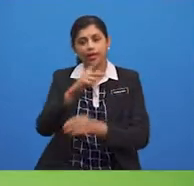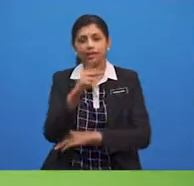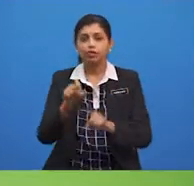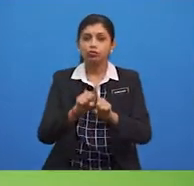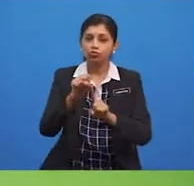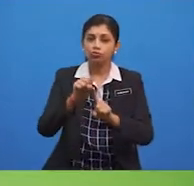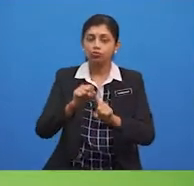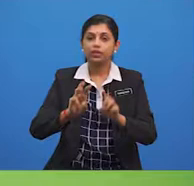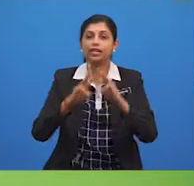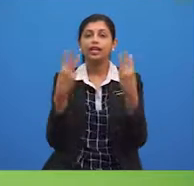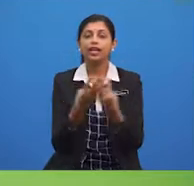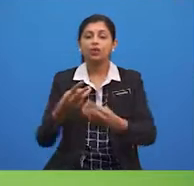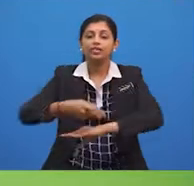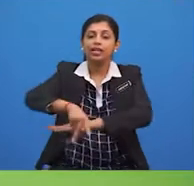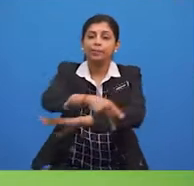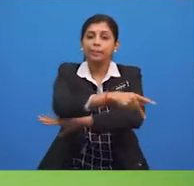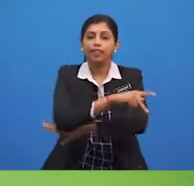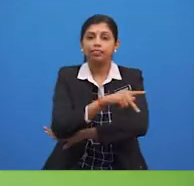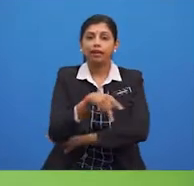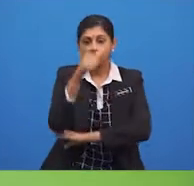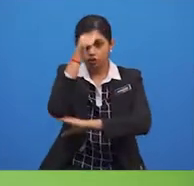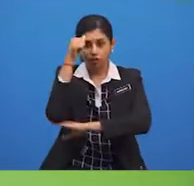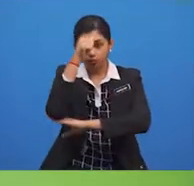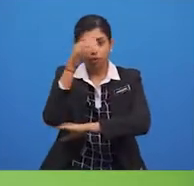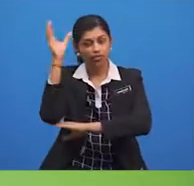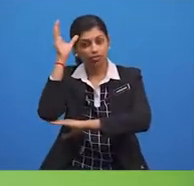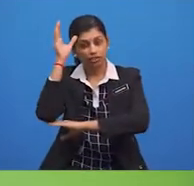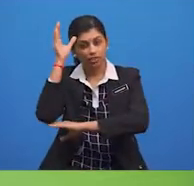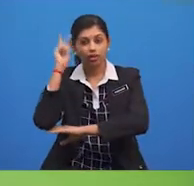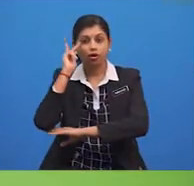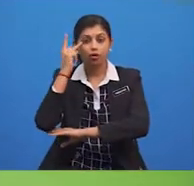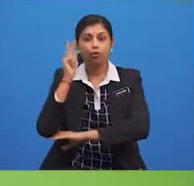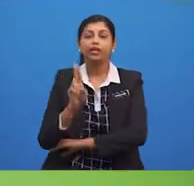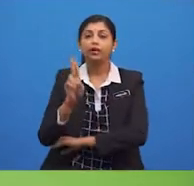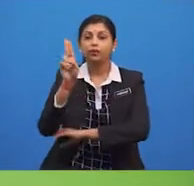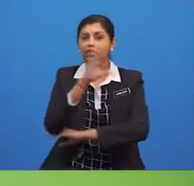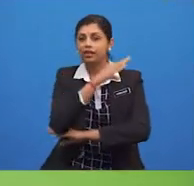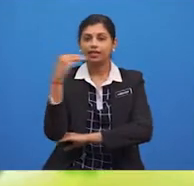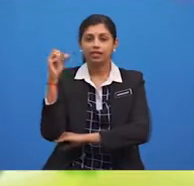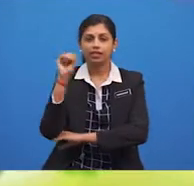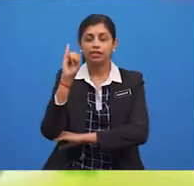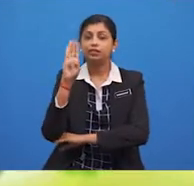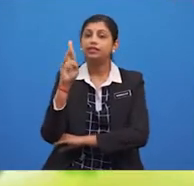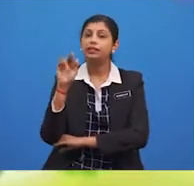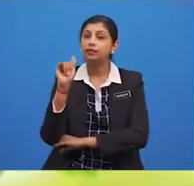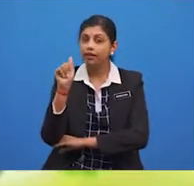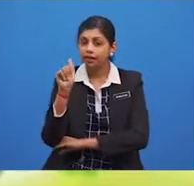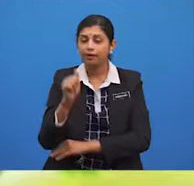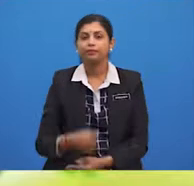kawasan pantai Jepun, China, Korea Utara dan Siberia. Ia